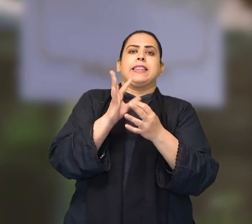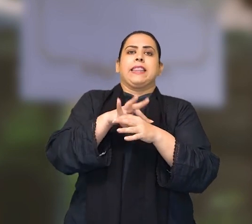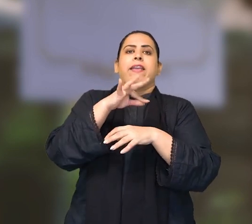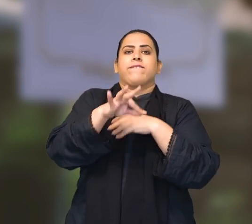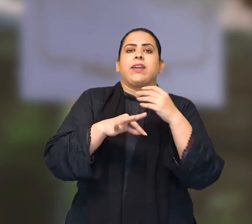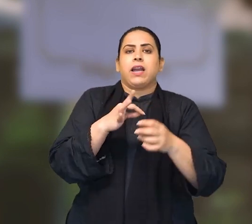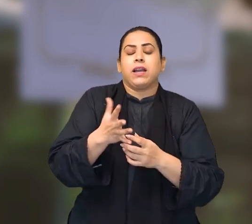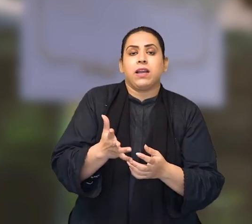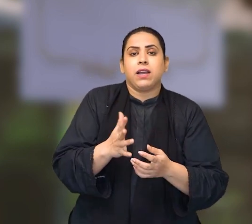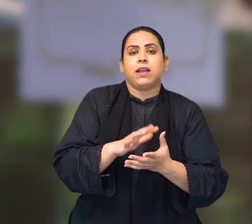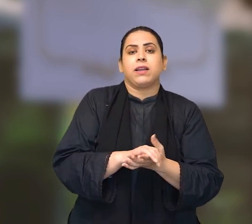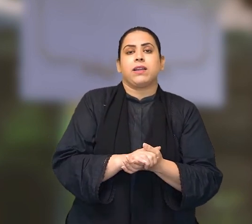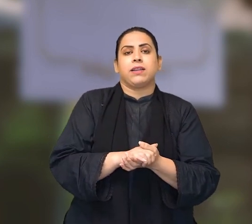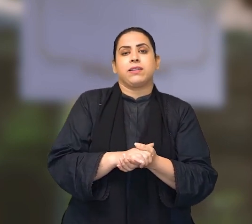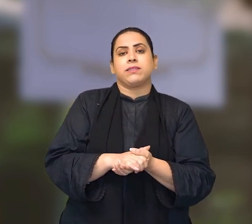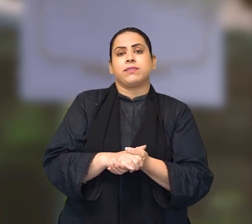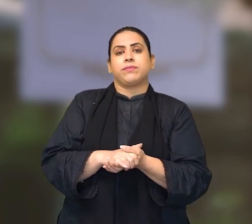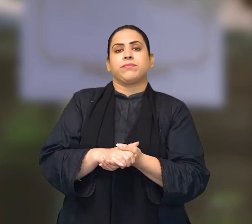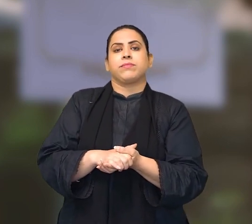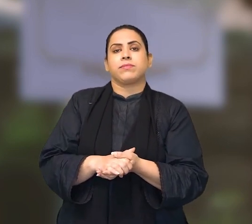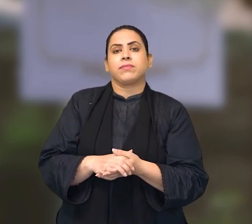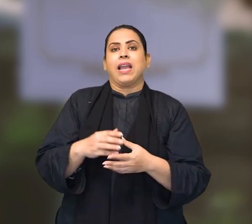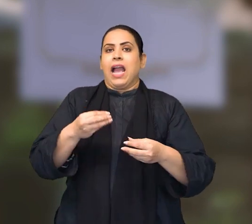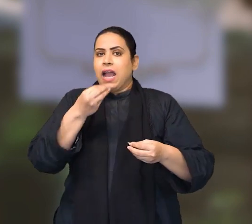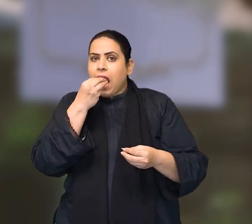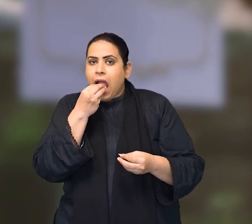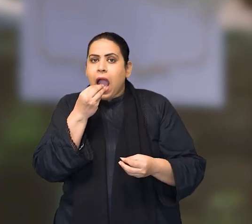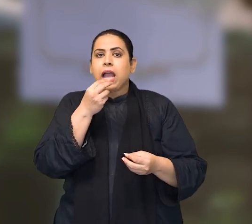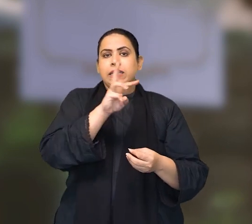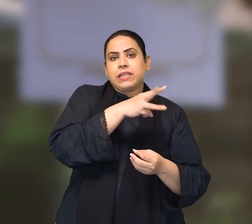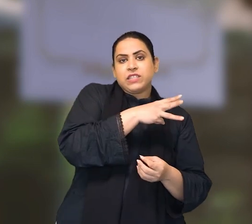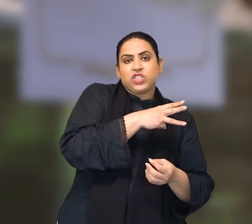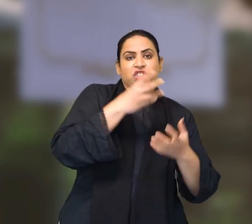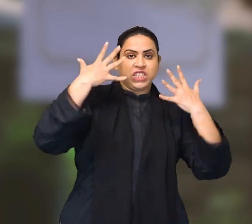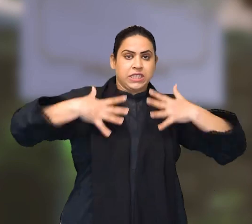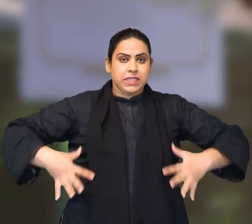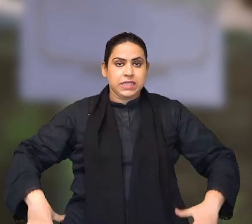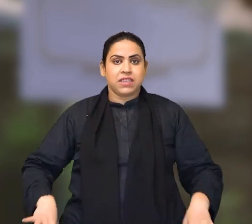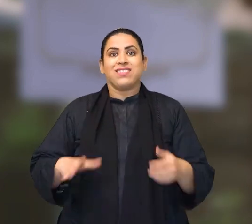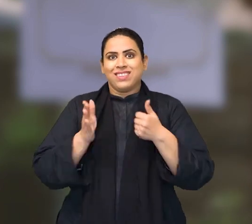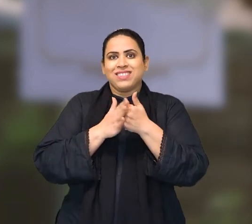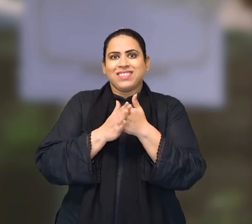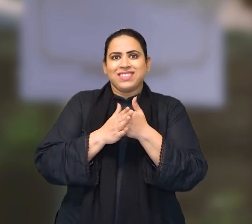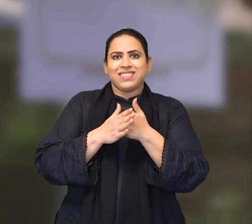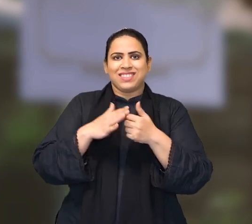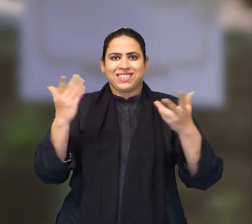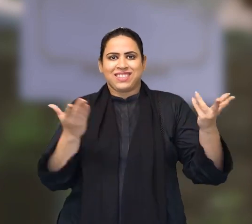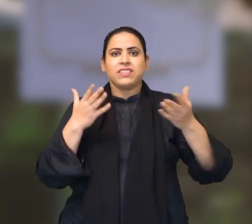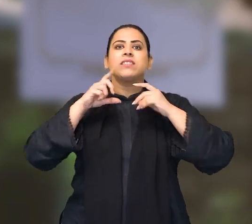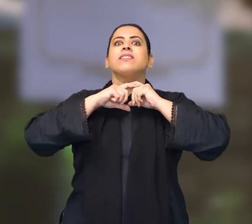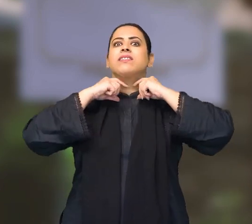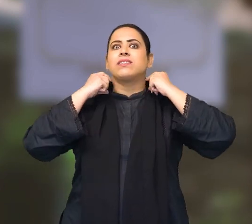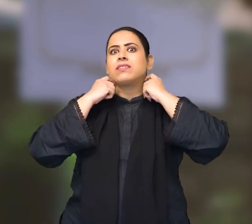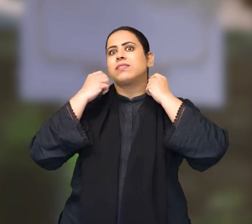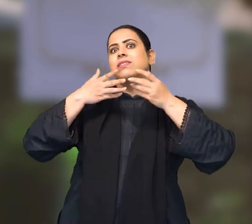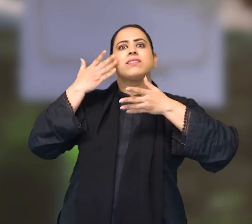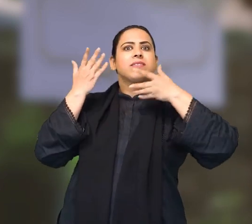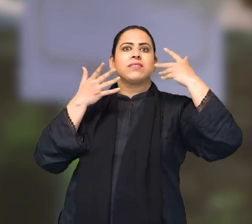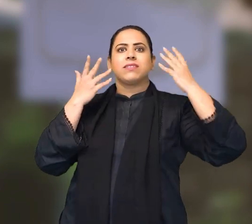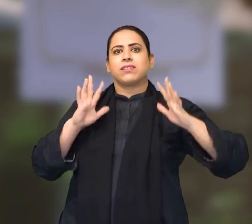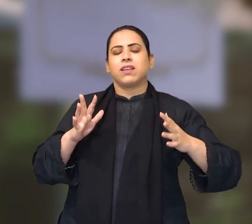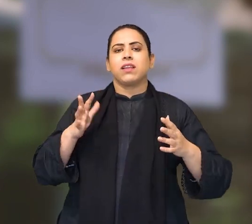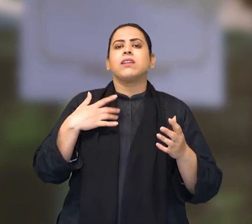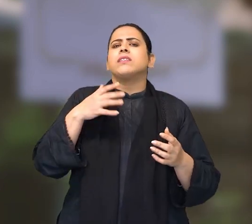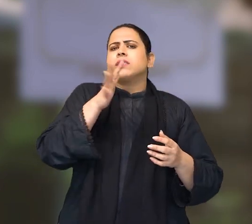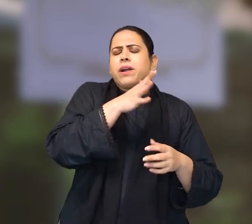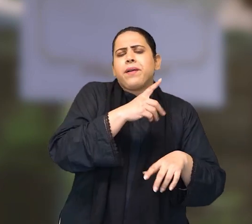फैमिली फेस्टिवल हैपनिंग देयर. और वो फेस्टिवल इस तरह से होता है कि इसके अंदर लाइक खाना, चीज़ें वगैरह वो लाइक एक शबैंग